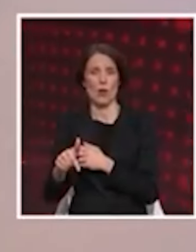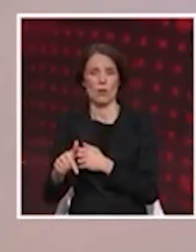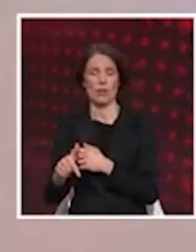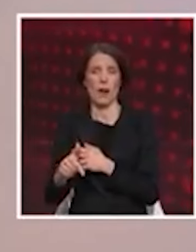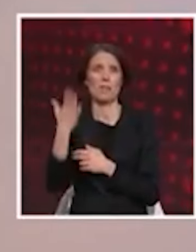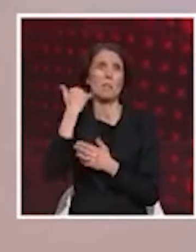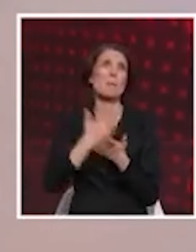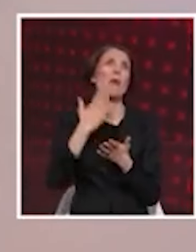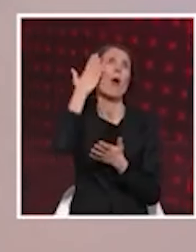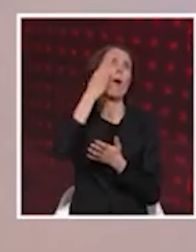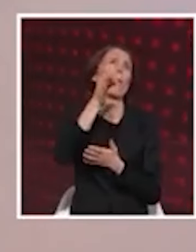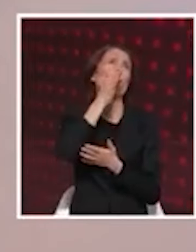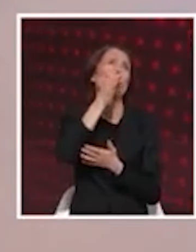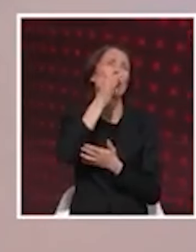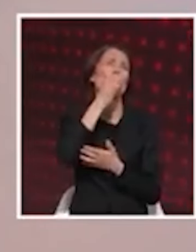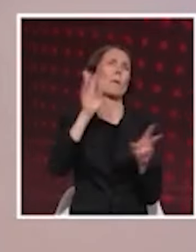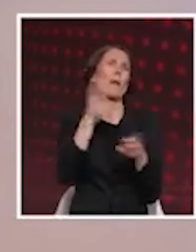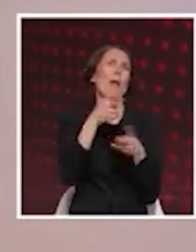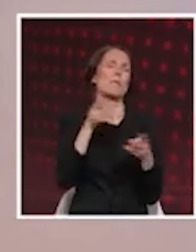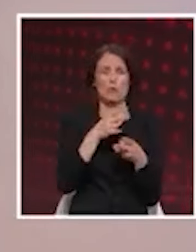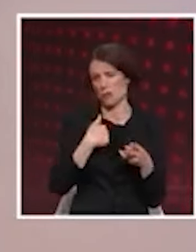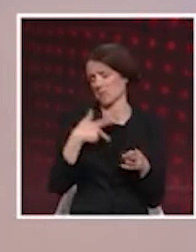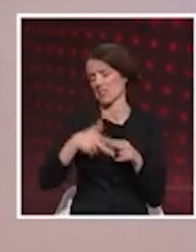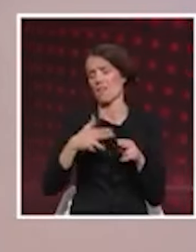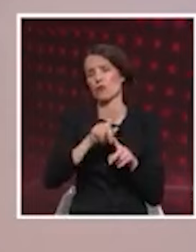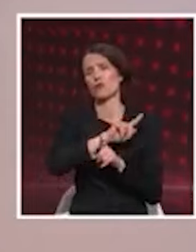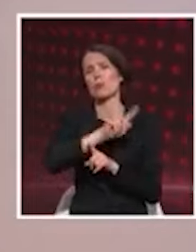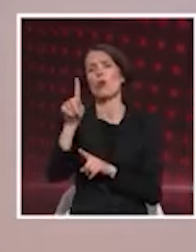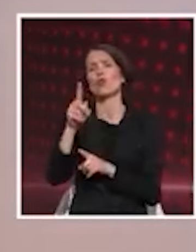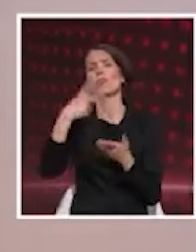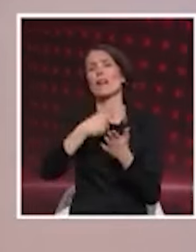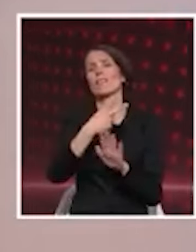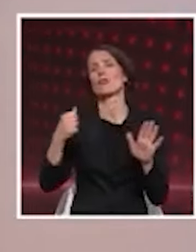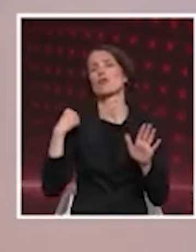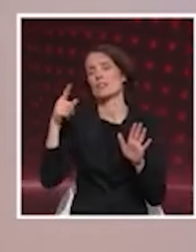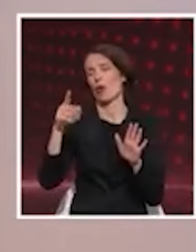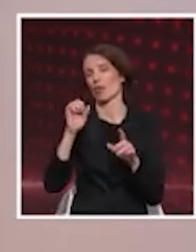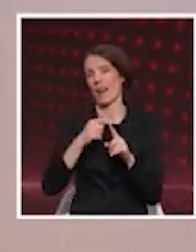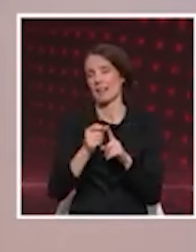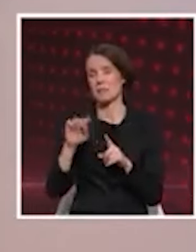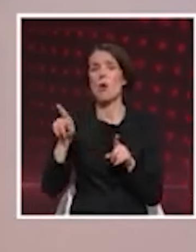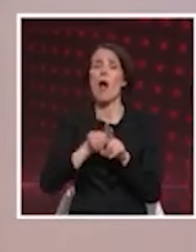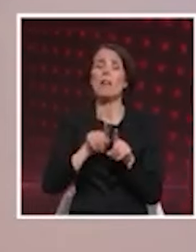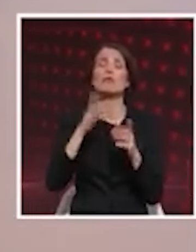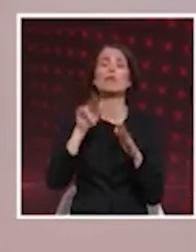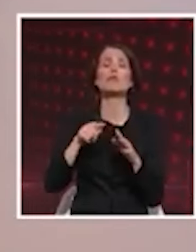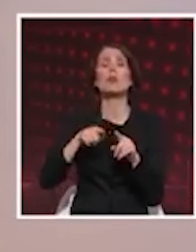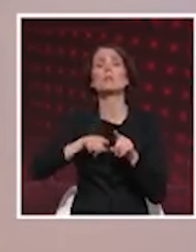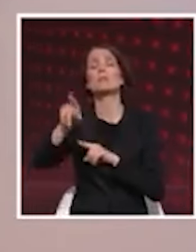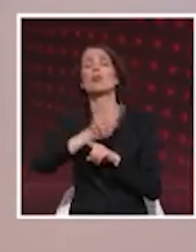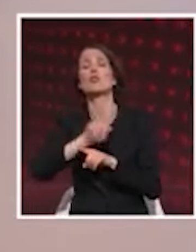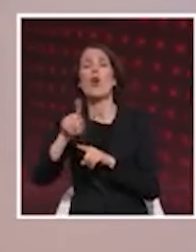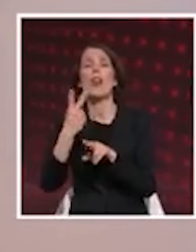sanjali, maštali, nikada niko nije verovao da je moguće. Izvršit ćemo sve do ekspa do 26. godine, ali ćete moći isto vremena da odete i do nacionalnog stadiona, ekspa,